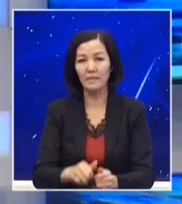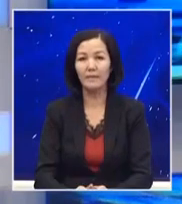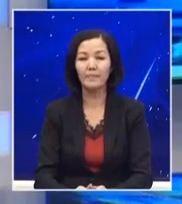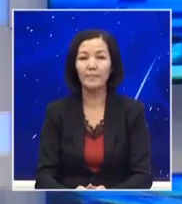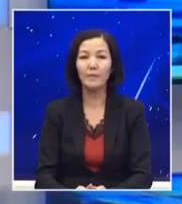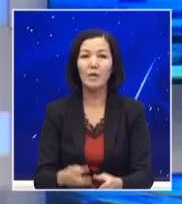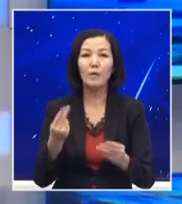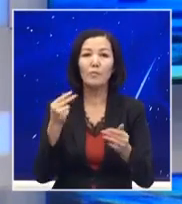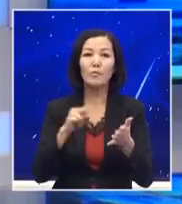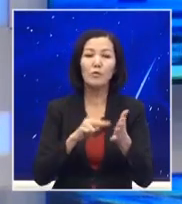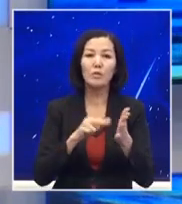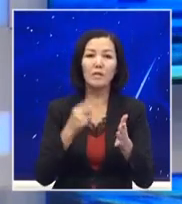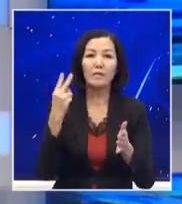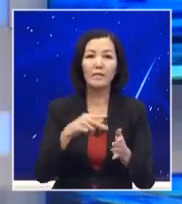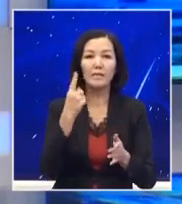Бюджет на